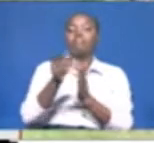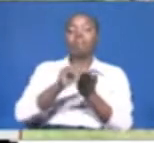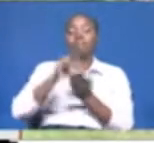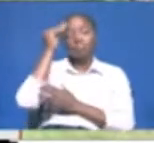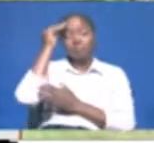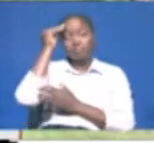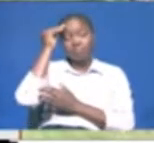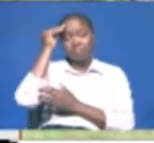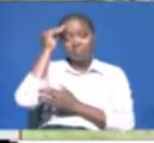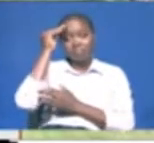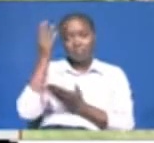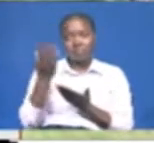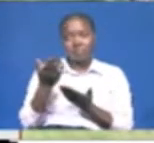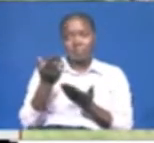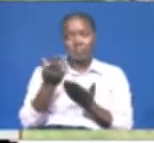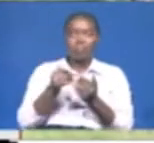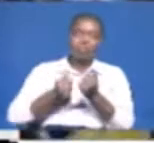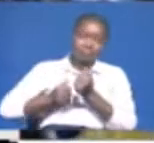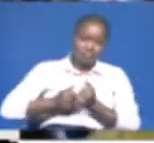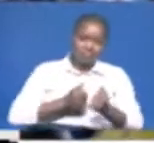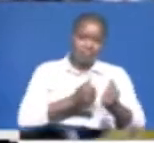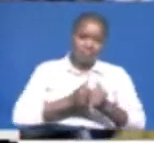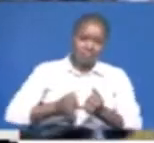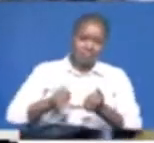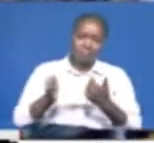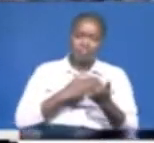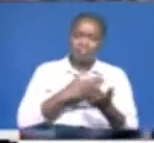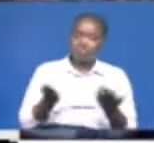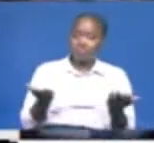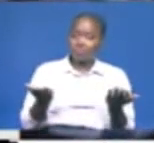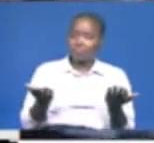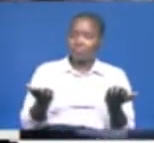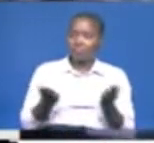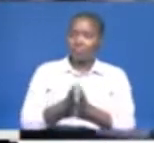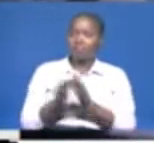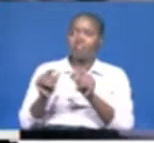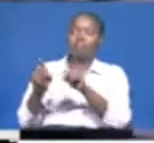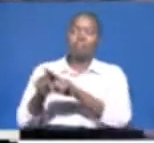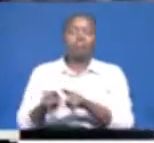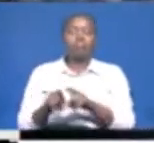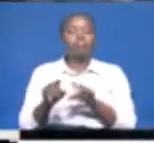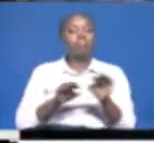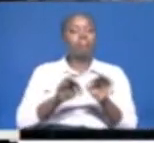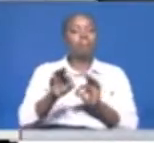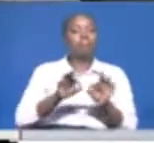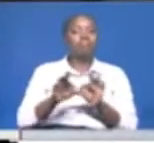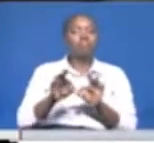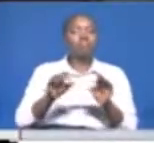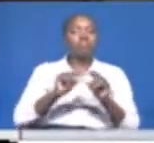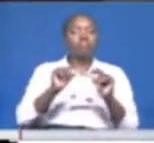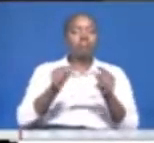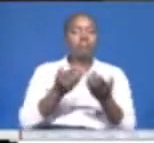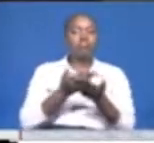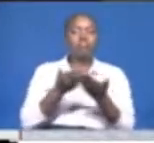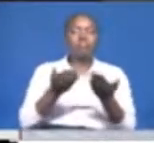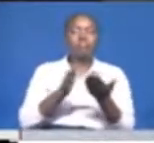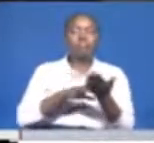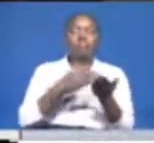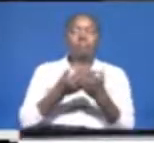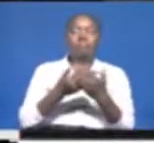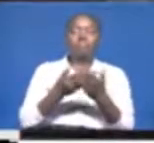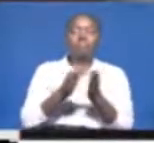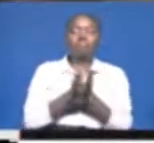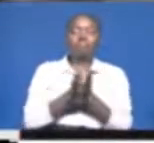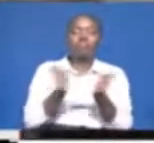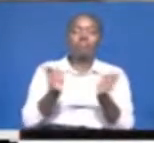amejifunza kama ni useremala, kama ni nini. Kulingana na maelezo ya wanajopo hao, mapendekezo ya umma